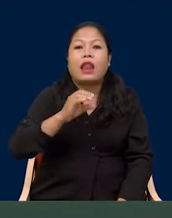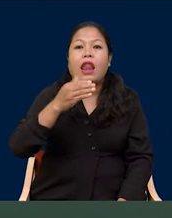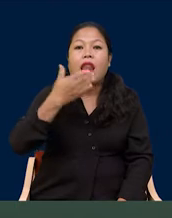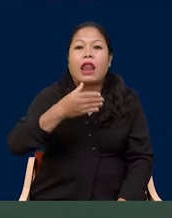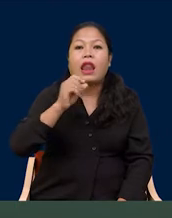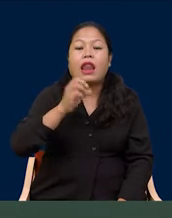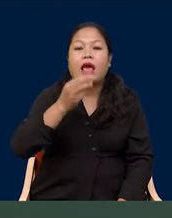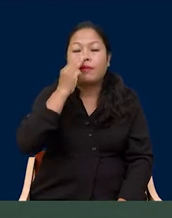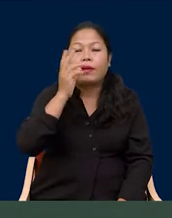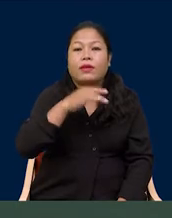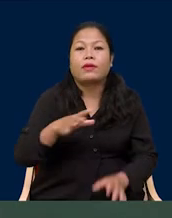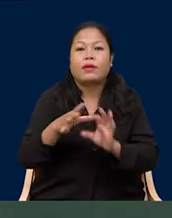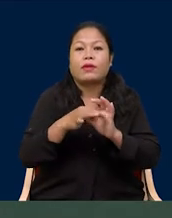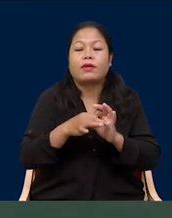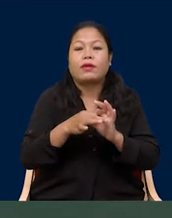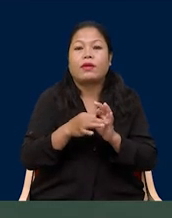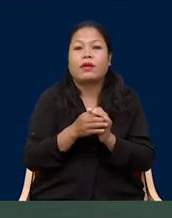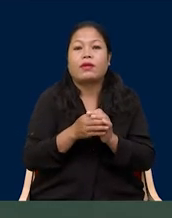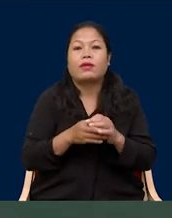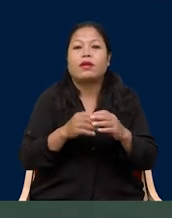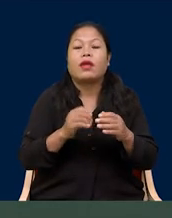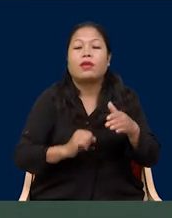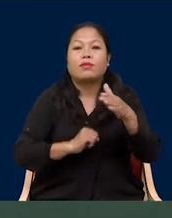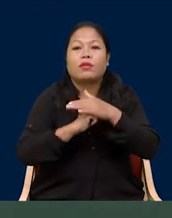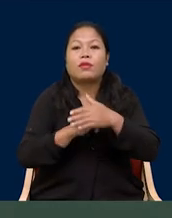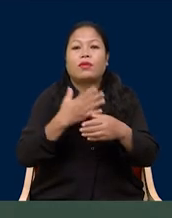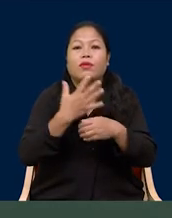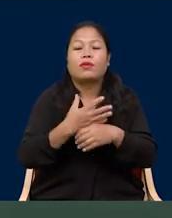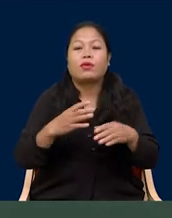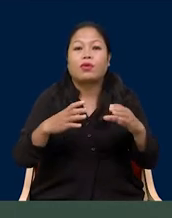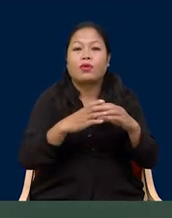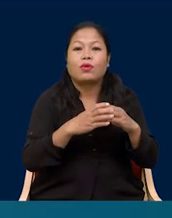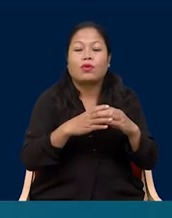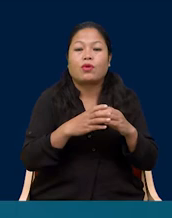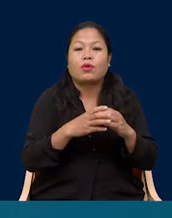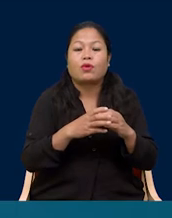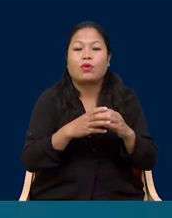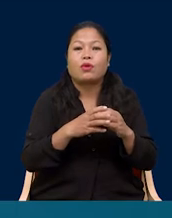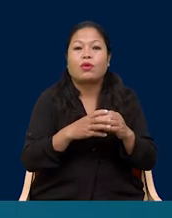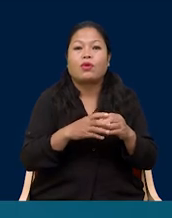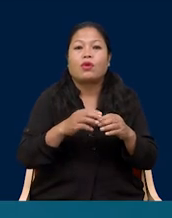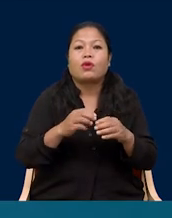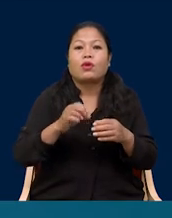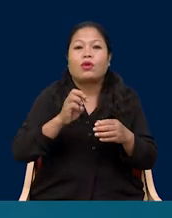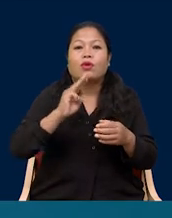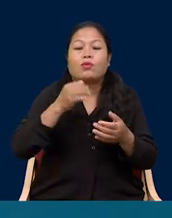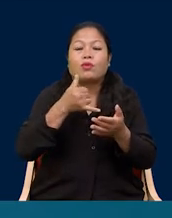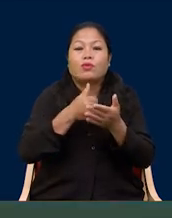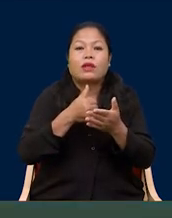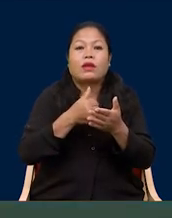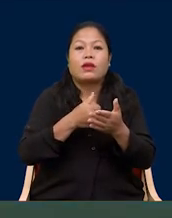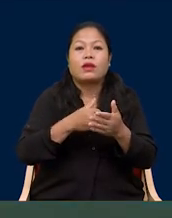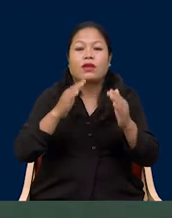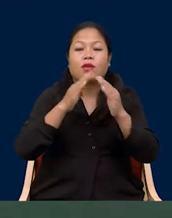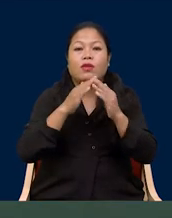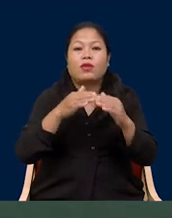मेलमिलाप जसलाई भन्छौँ। अनि यो थुमलाममा हाम्रो मेन उद्देश्य भनेको चाहिँ द्रुक्पा, जो चाहिँ अप्पर मुस्ताङको